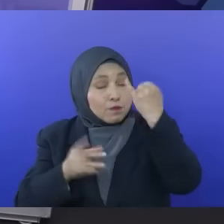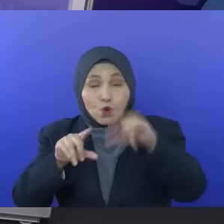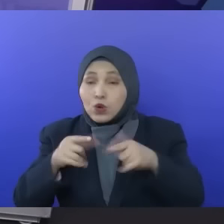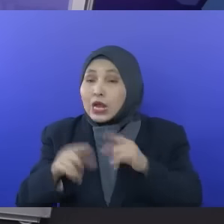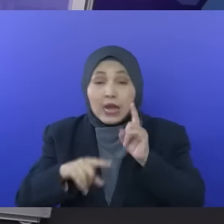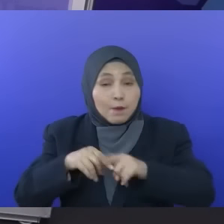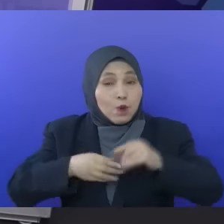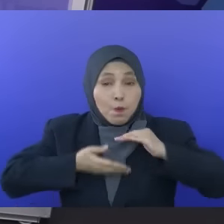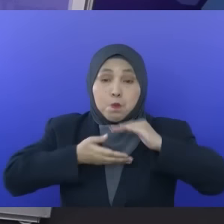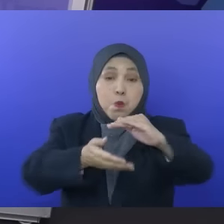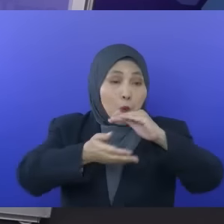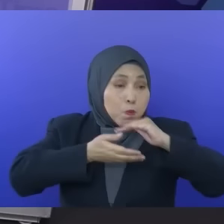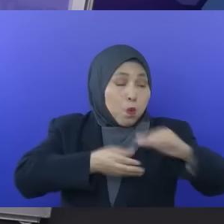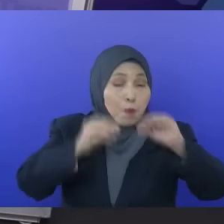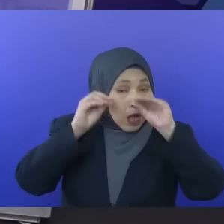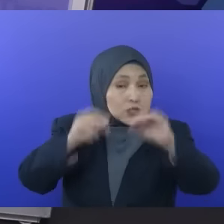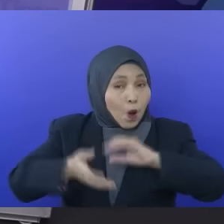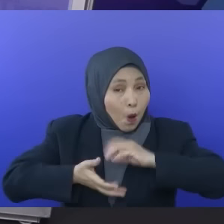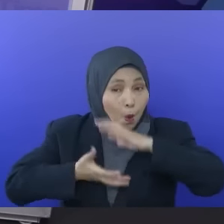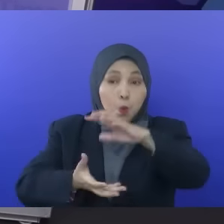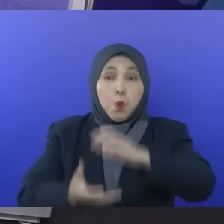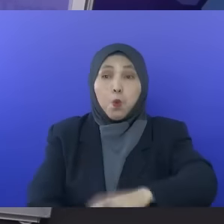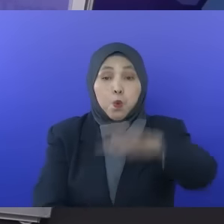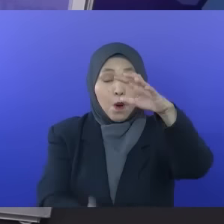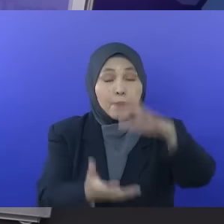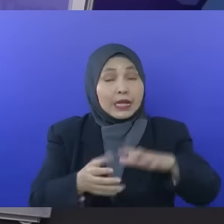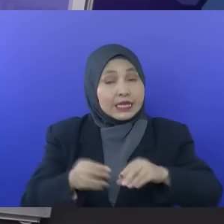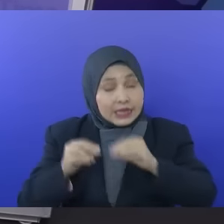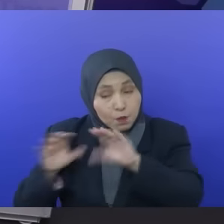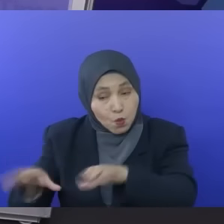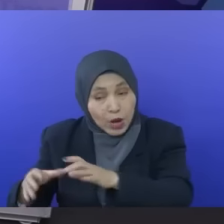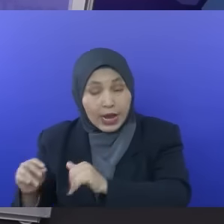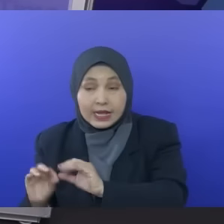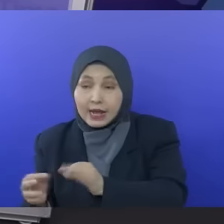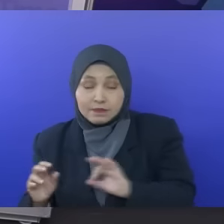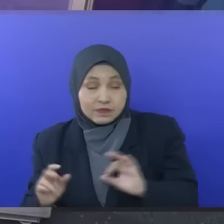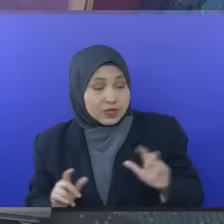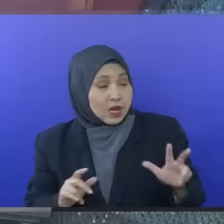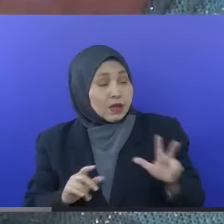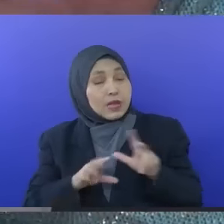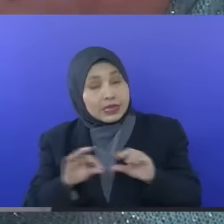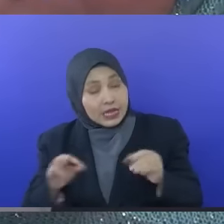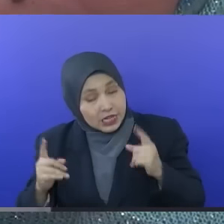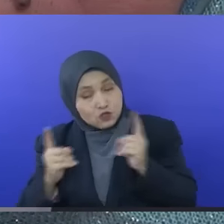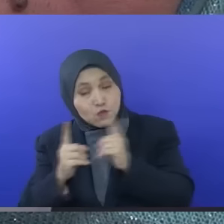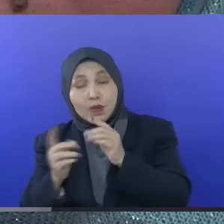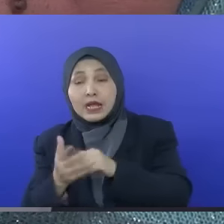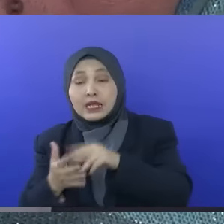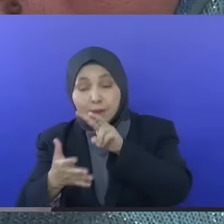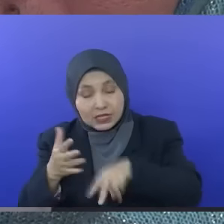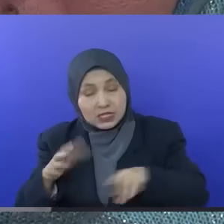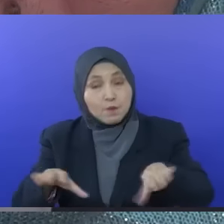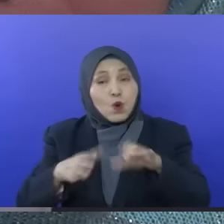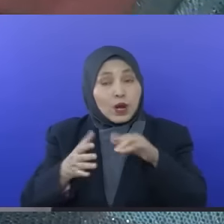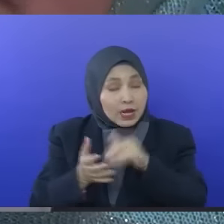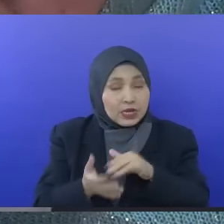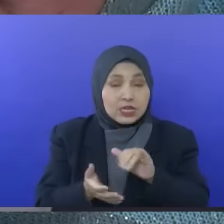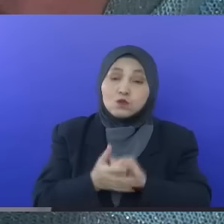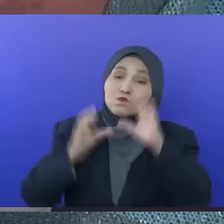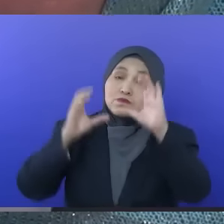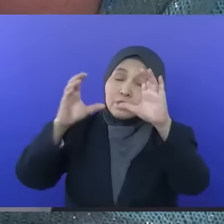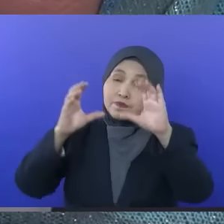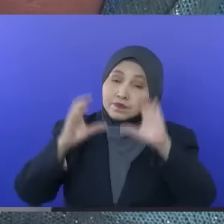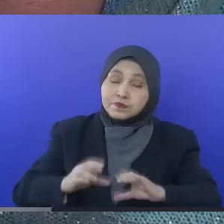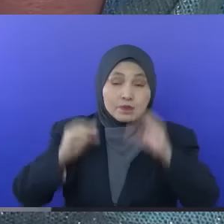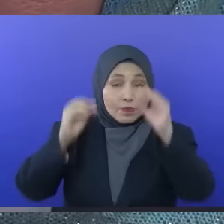sejarah banyak betul aja sikit kita buat dapat tiga ayat empat kita buat Nanti kita jumpai lagi baca buat lagi itu cara